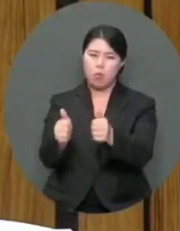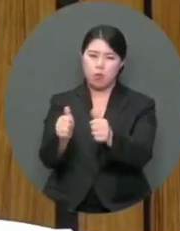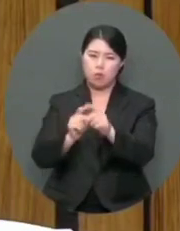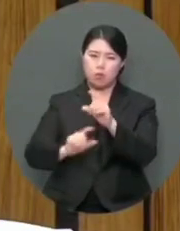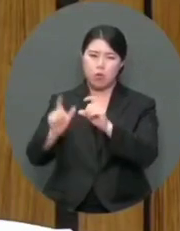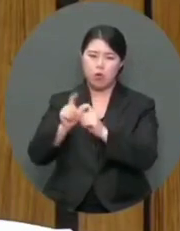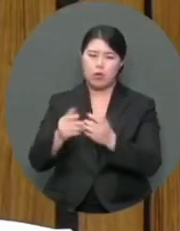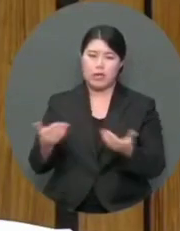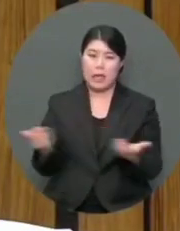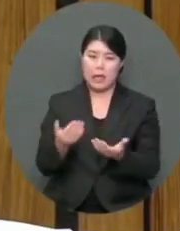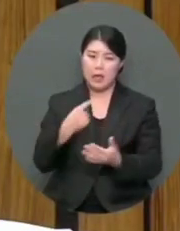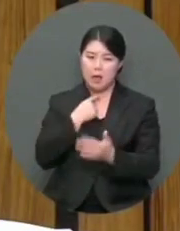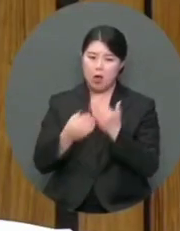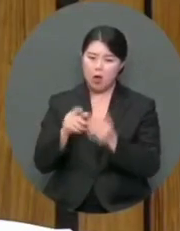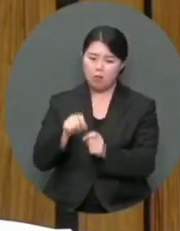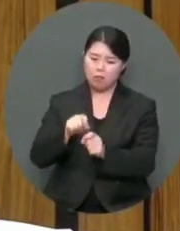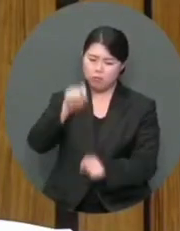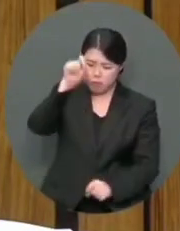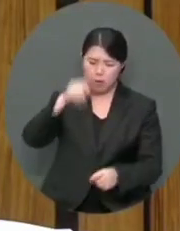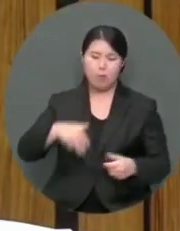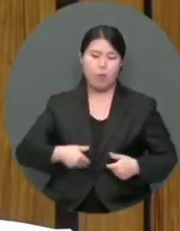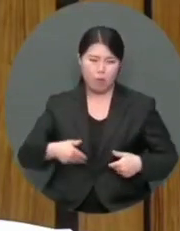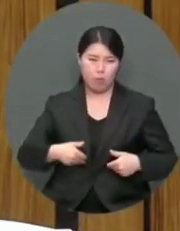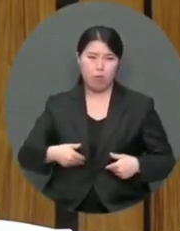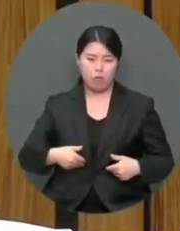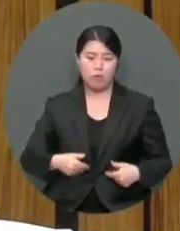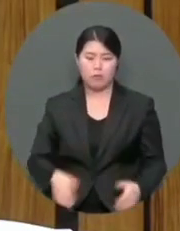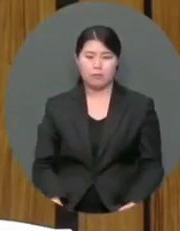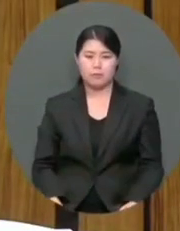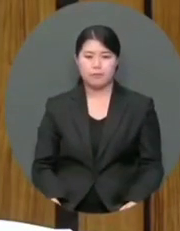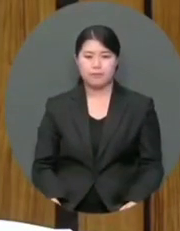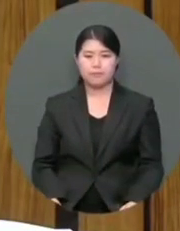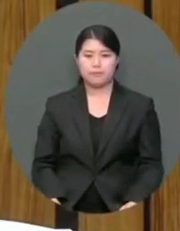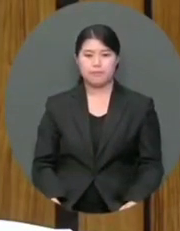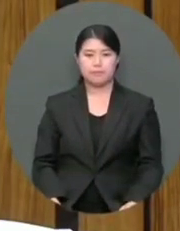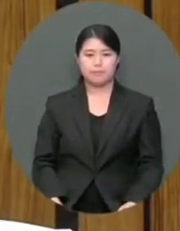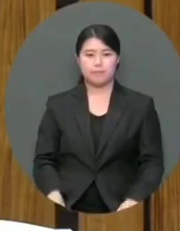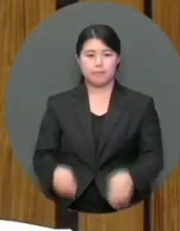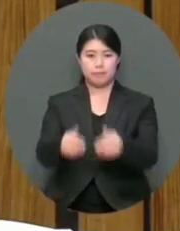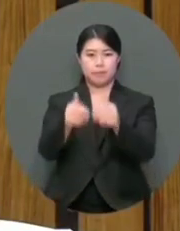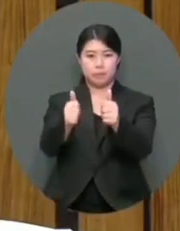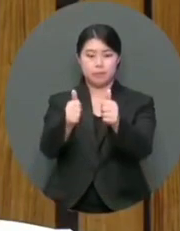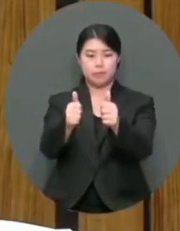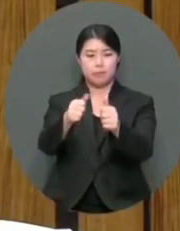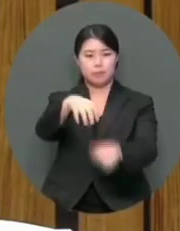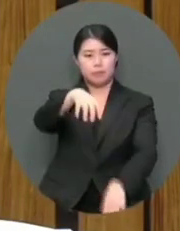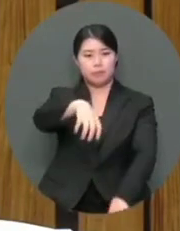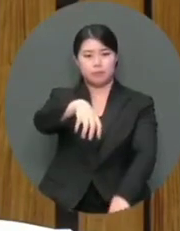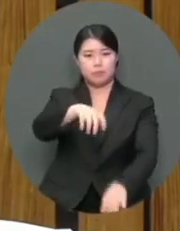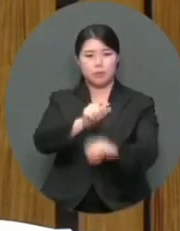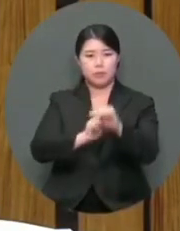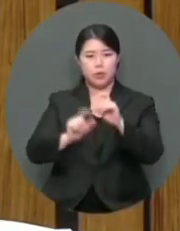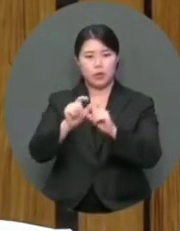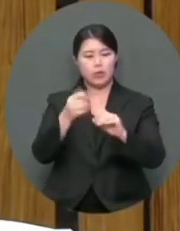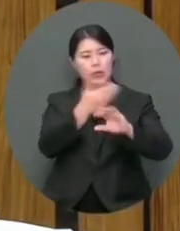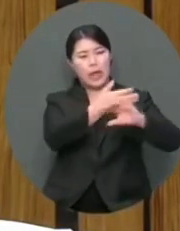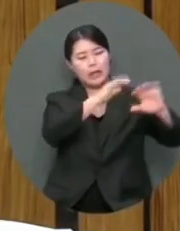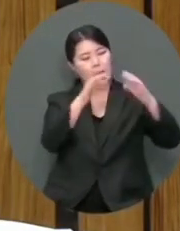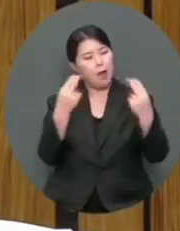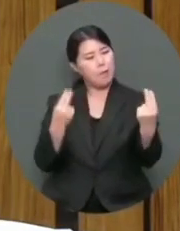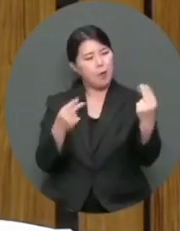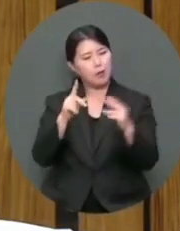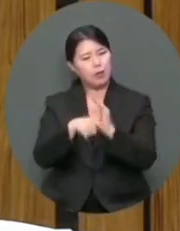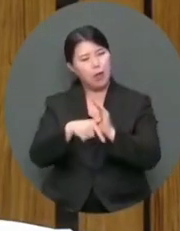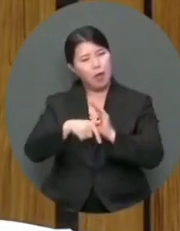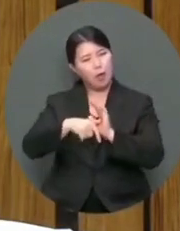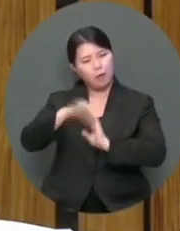오래 근무하게 함으로써 우리 법원이 좀 더 다른 나라에 비해서 좀